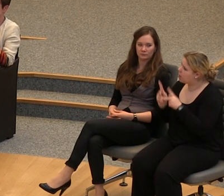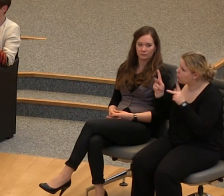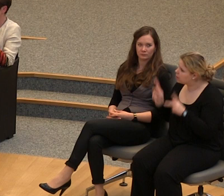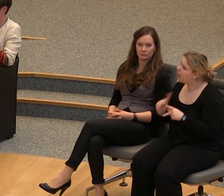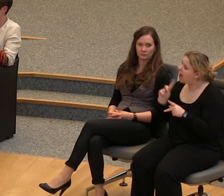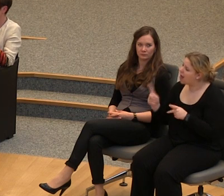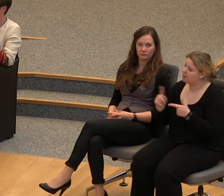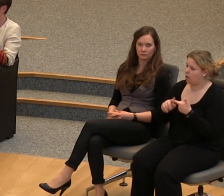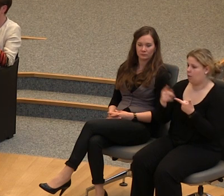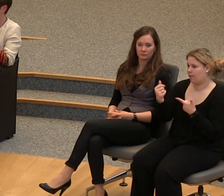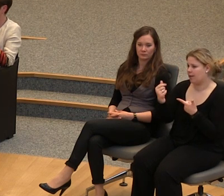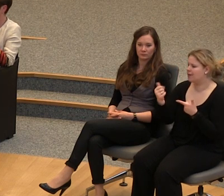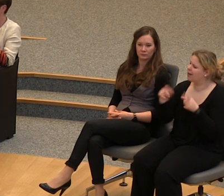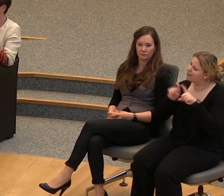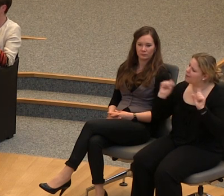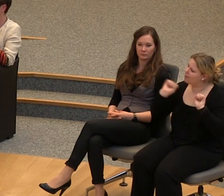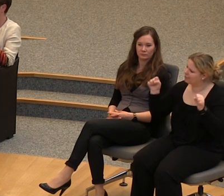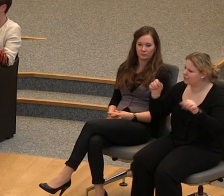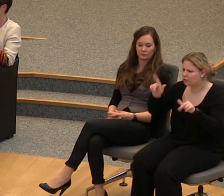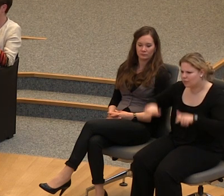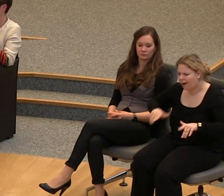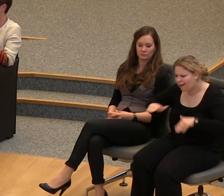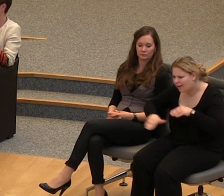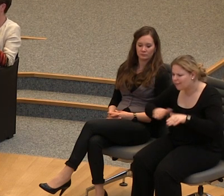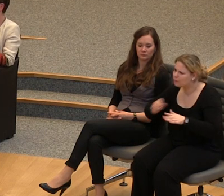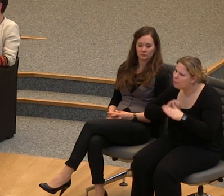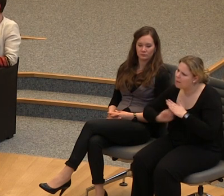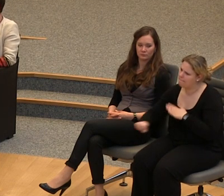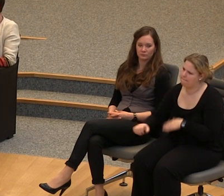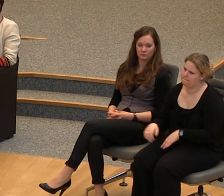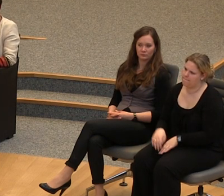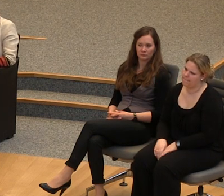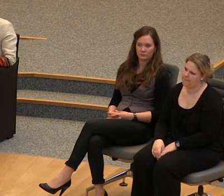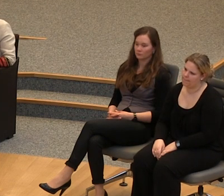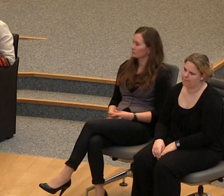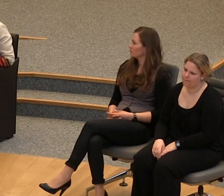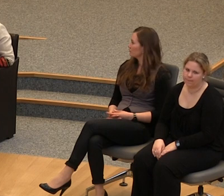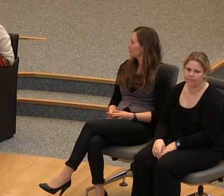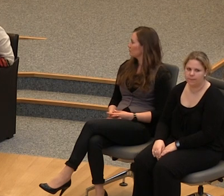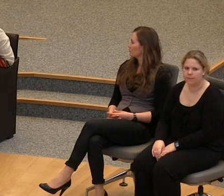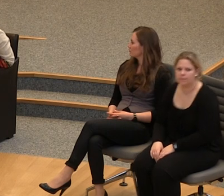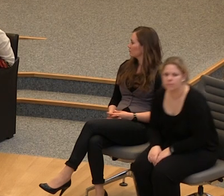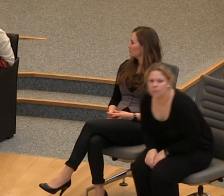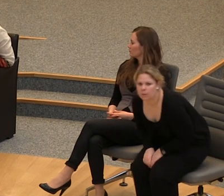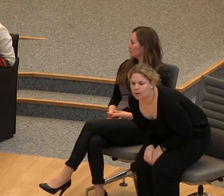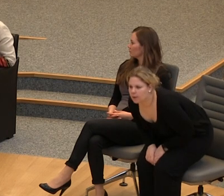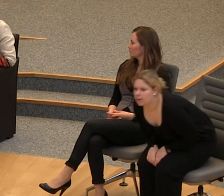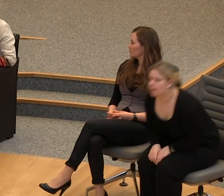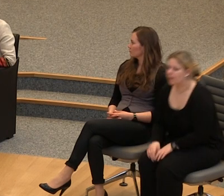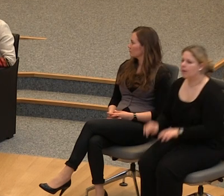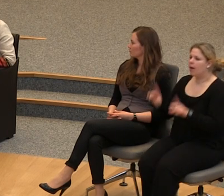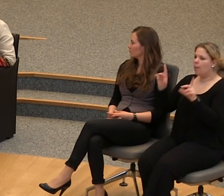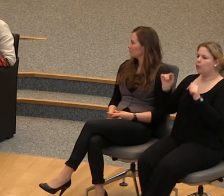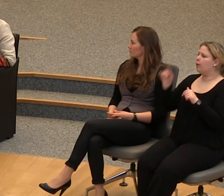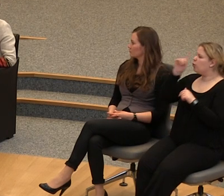finanziell das Thema angegangen wird und das auch möglichst bald. Also nicht nur Geld sägen und Taler